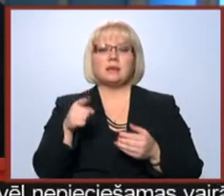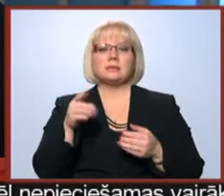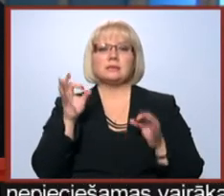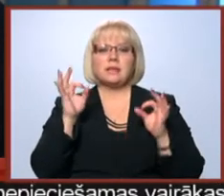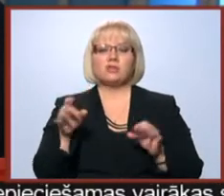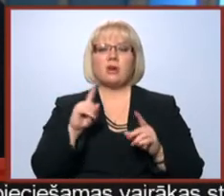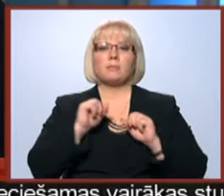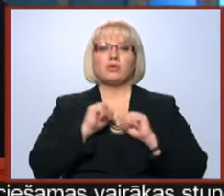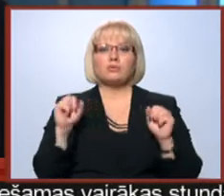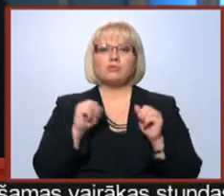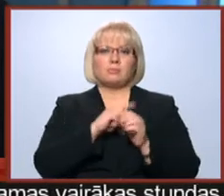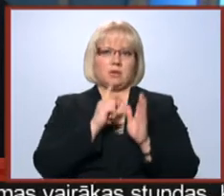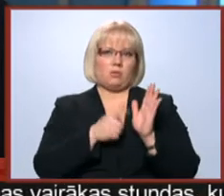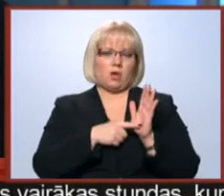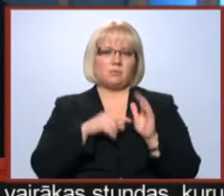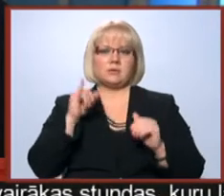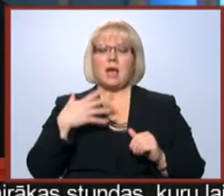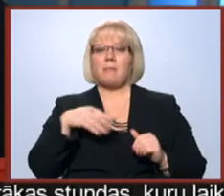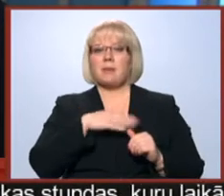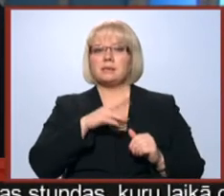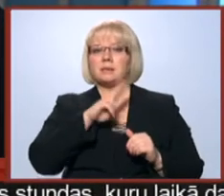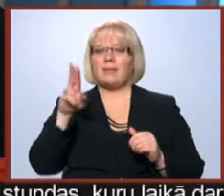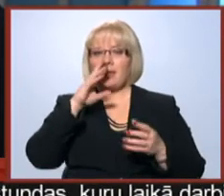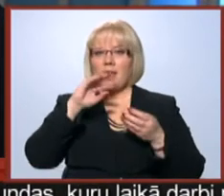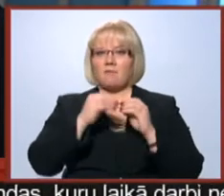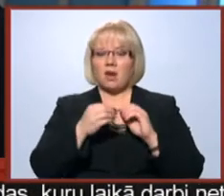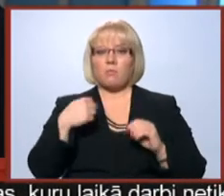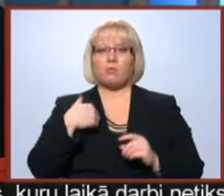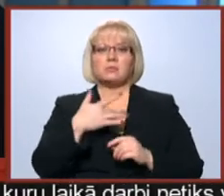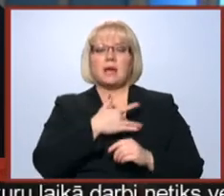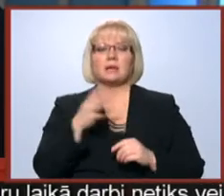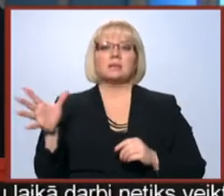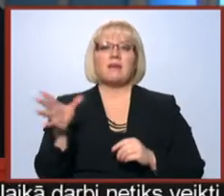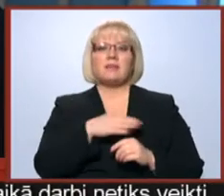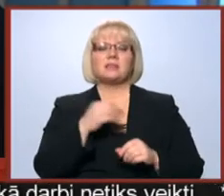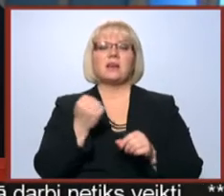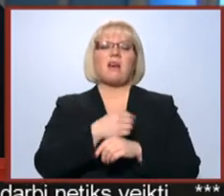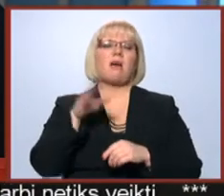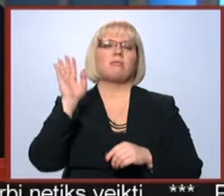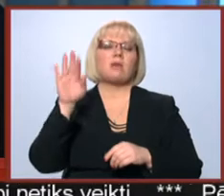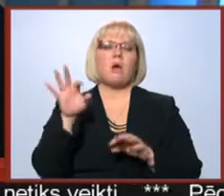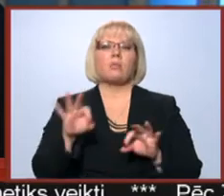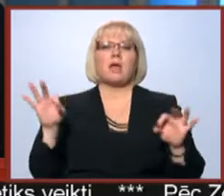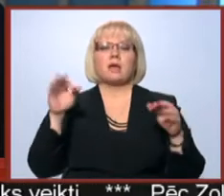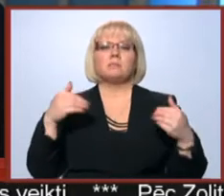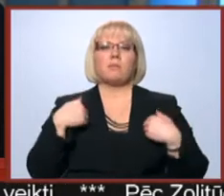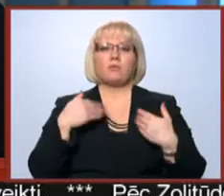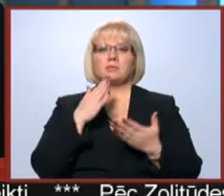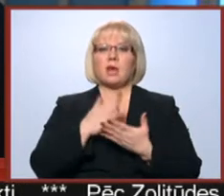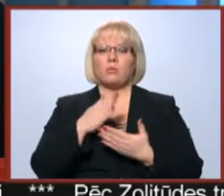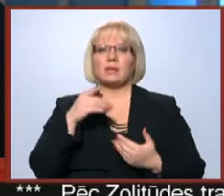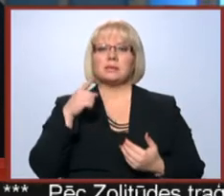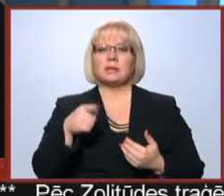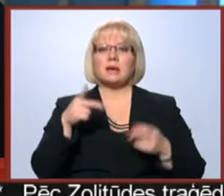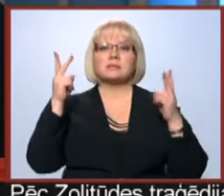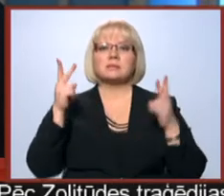ir drošības jautājums. Un ja mēs to neievērojam, bet mums liekas, ka tas viss ir, nu, gan jau, ja mums nekas nenotiks, tad, diemžēl, tās